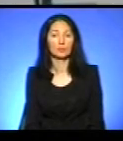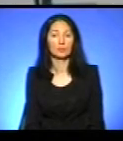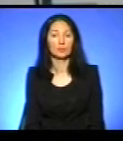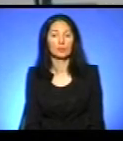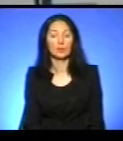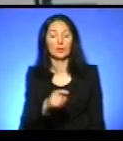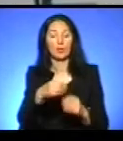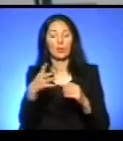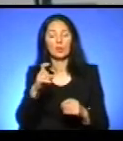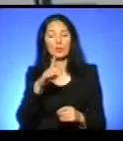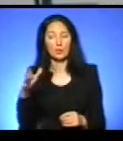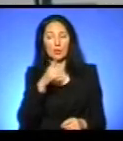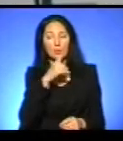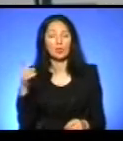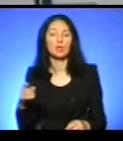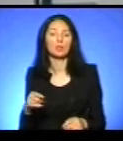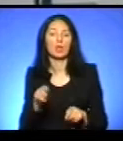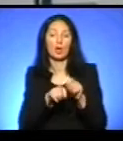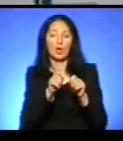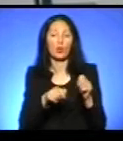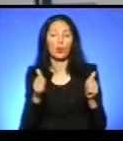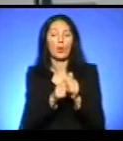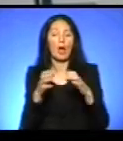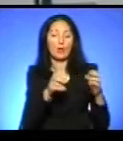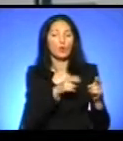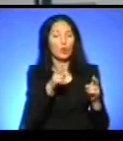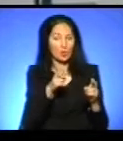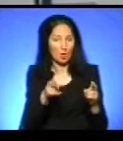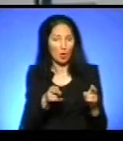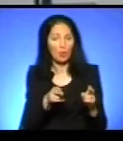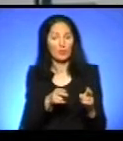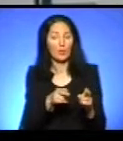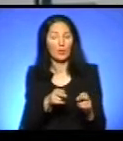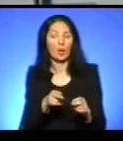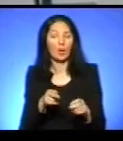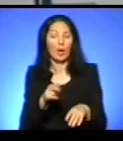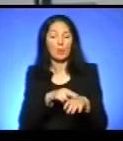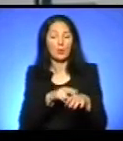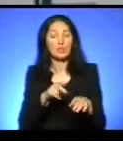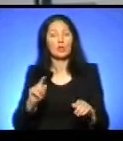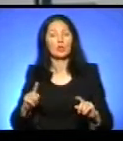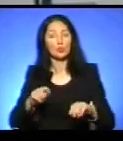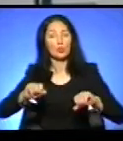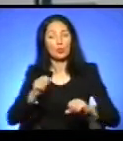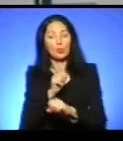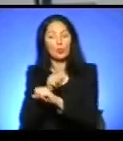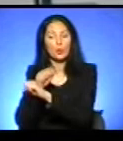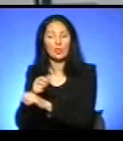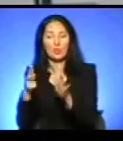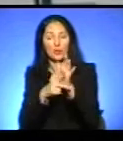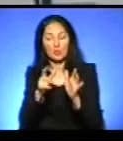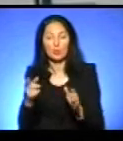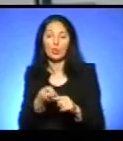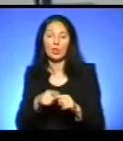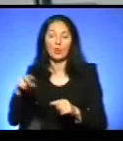За 15 хвилин під час рейду поблизу автовокзалу у Тернополі патрульні зупинили 8 пішоходів, які переходили дорогу поза межами